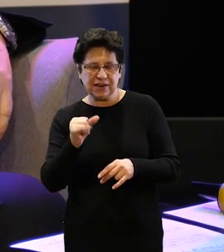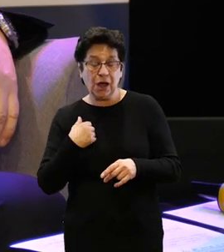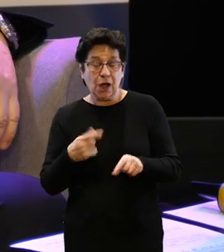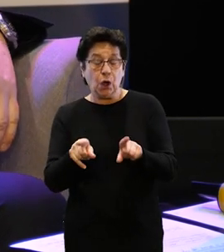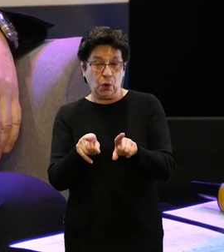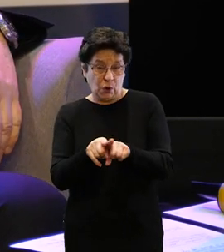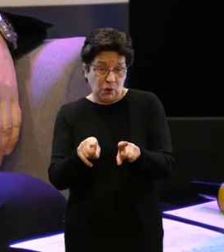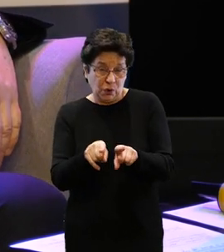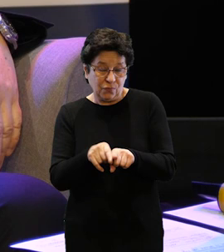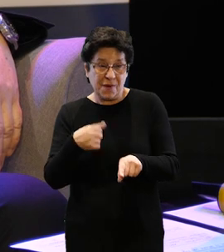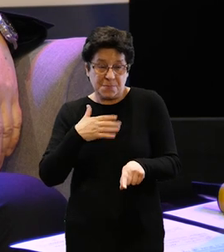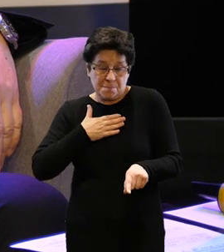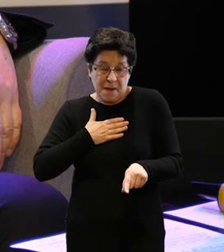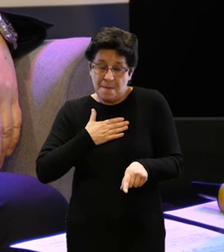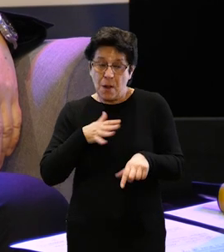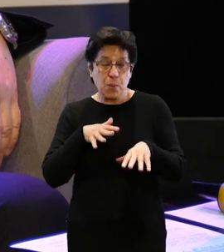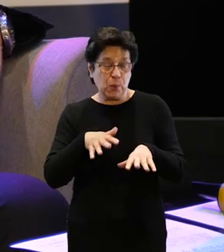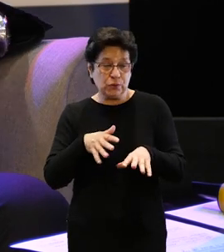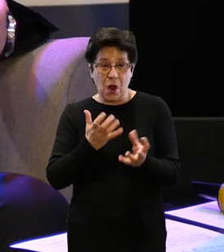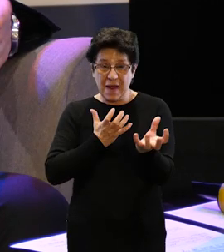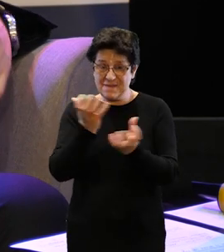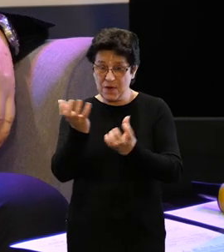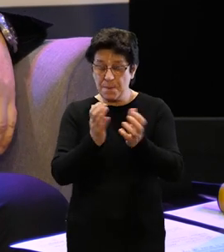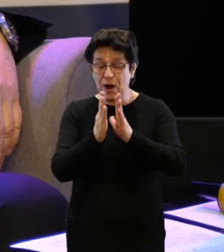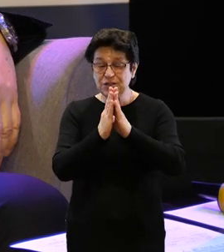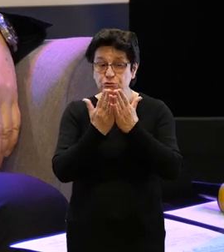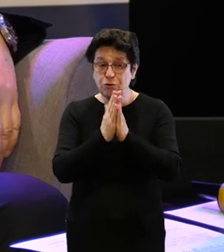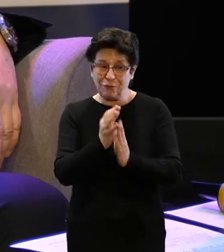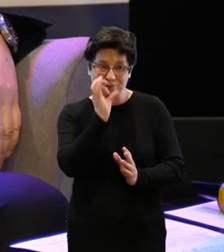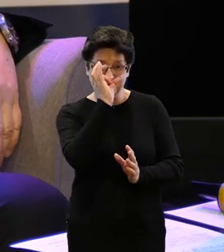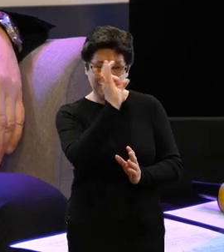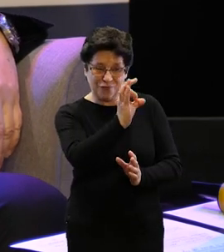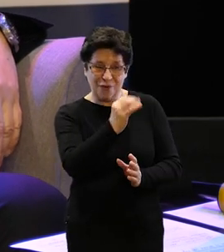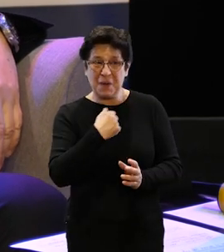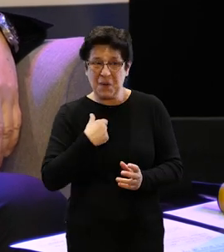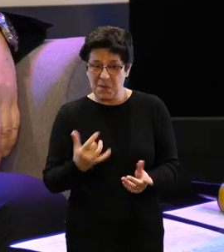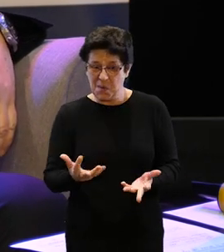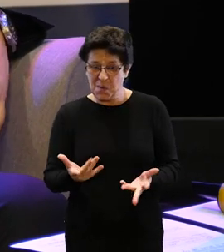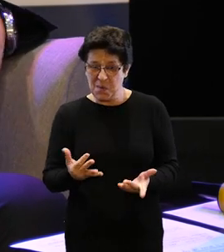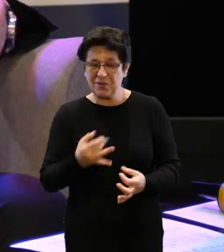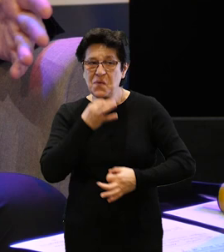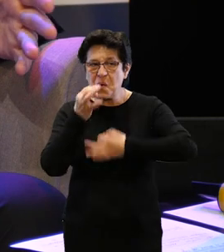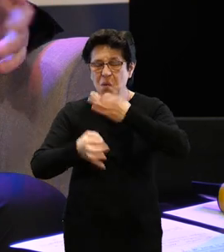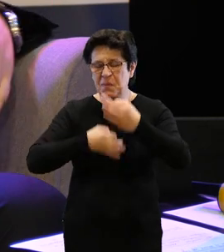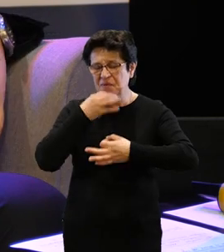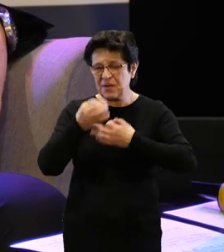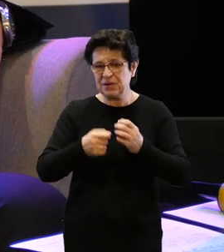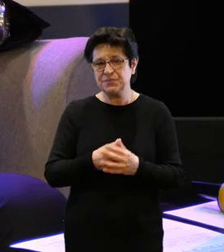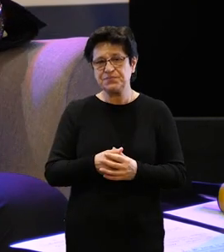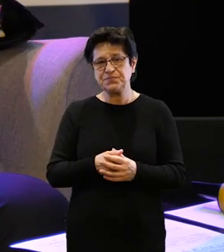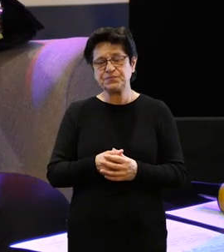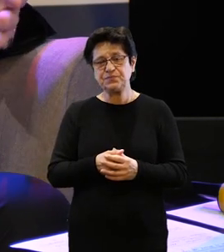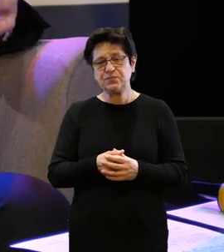książki którą pan profesor napisał i łatwiej jest mi na ten temat opowiedzieć to by